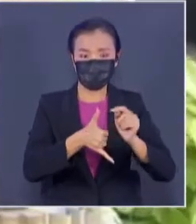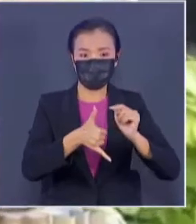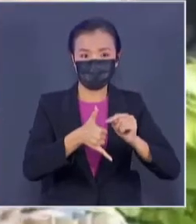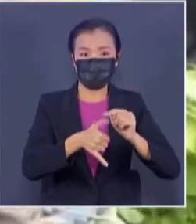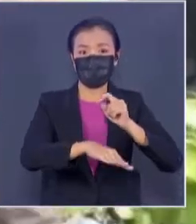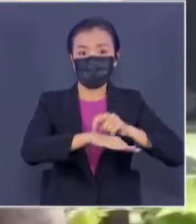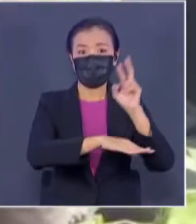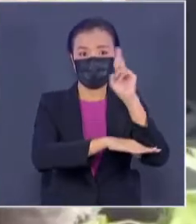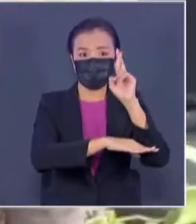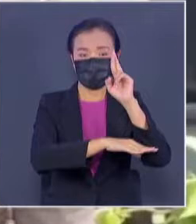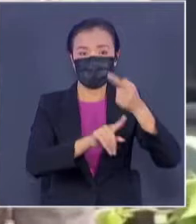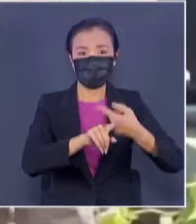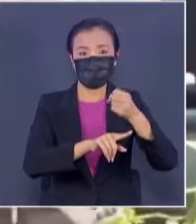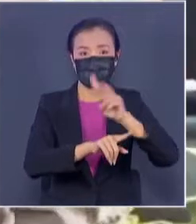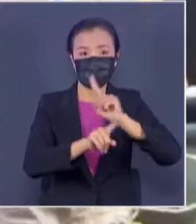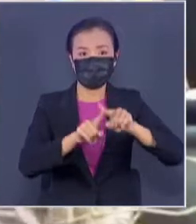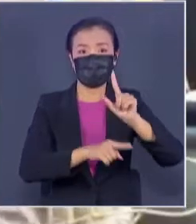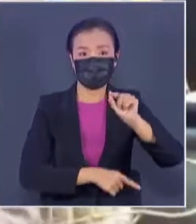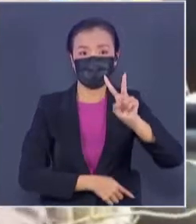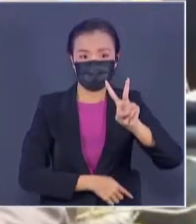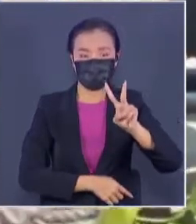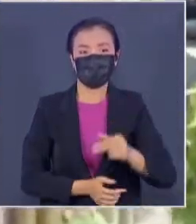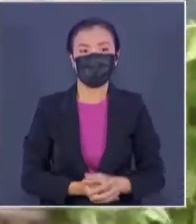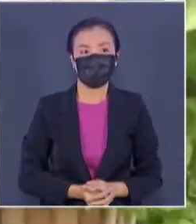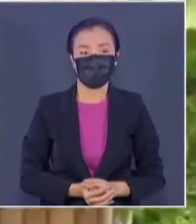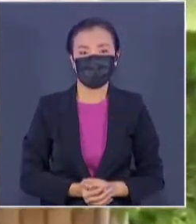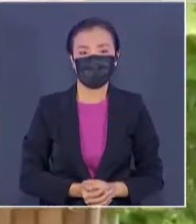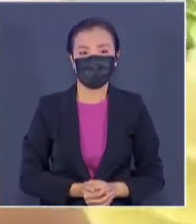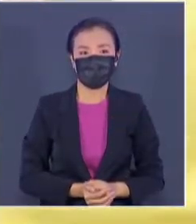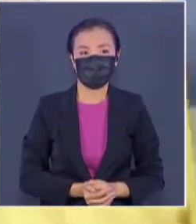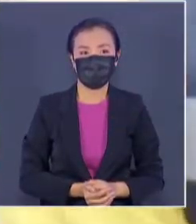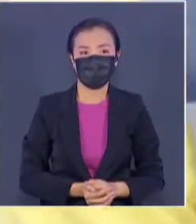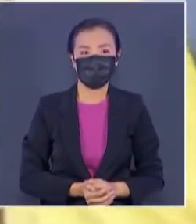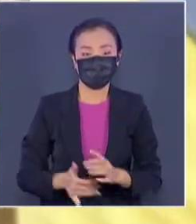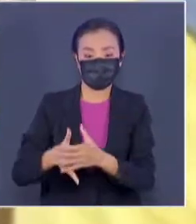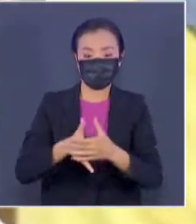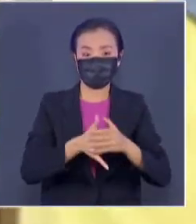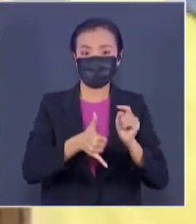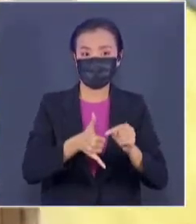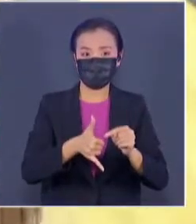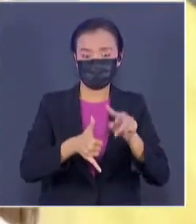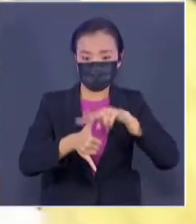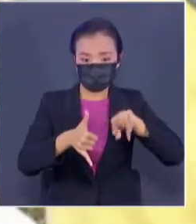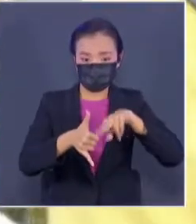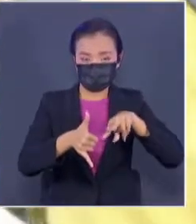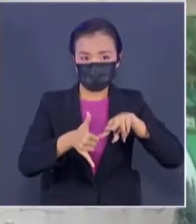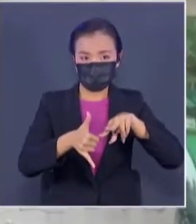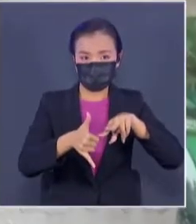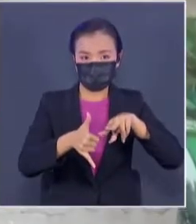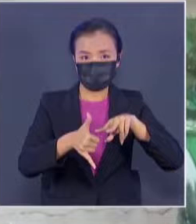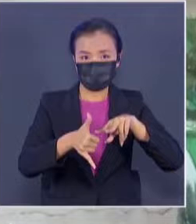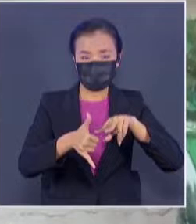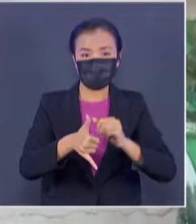ยงของวันที่22 ธันวาคมที่ผ่านมาครับพร้อมกับนำตัวนักท่องเที่ยวรายนี้นะครับไปตรวจหาเชื้อ